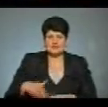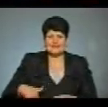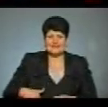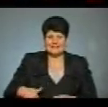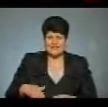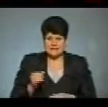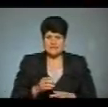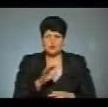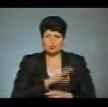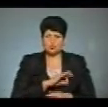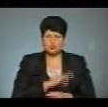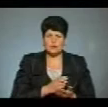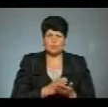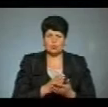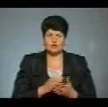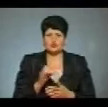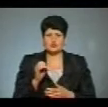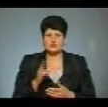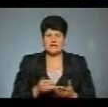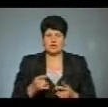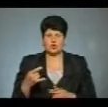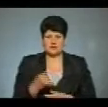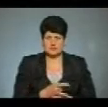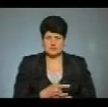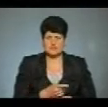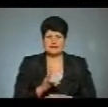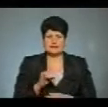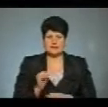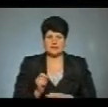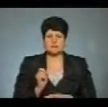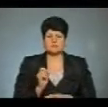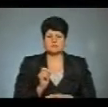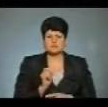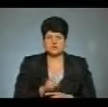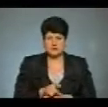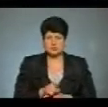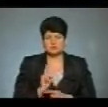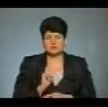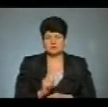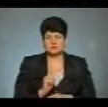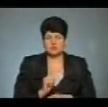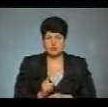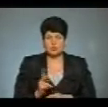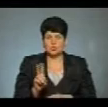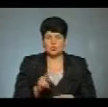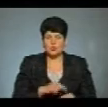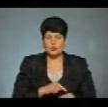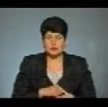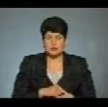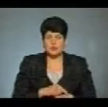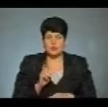послугами соціального таксі. Нірки відказали, та й призначили діаліз. Їздив на діаліз. Друга година тролейбуси